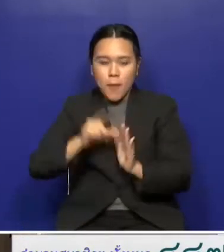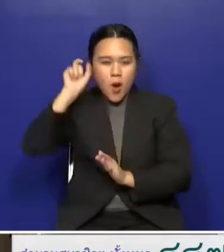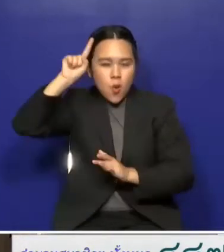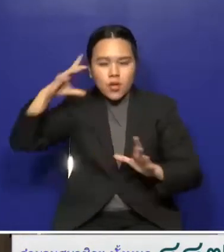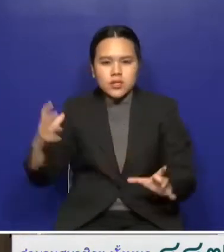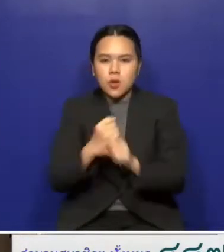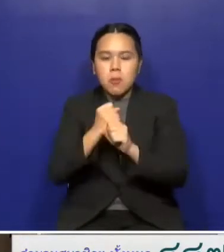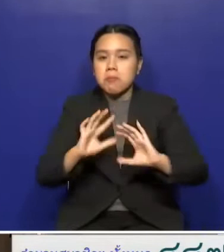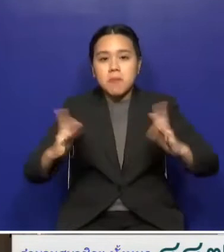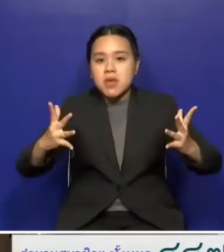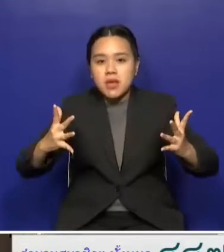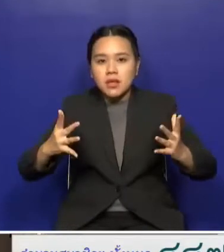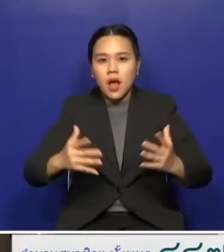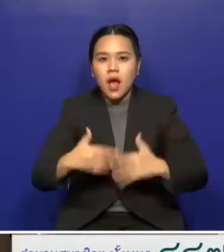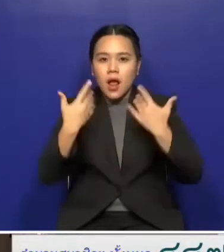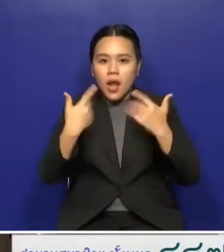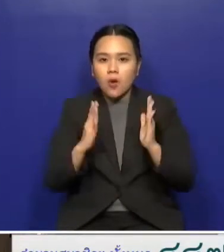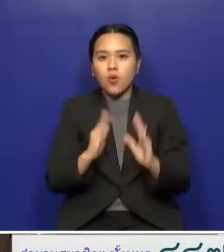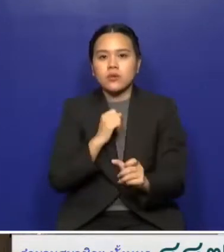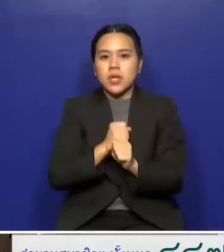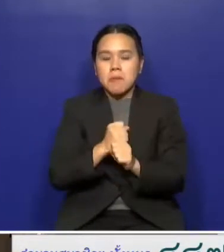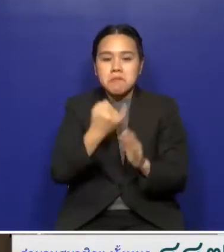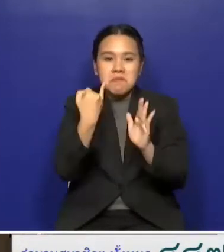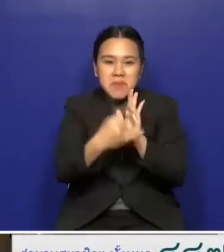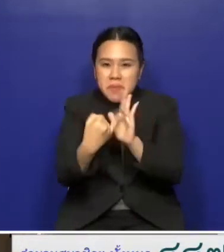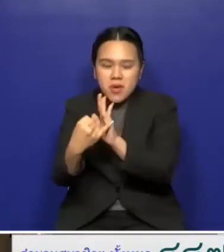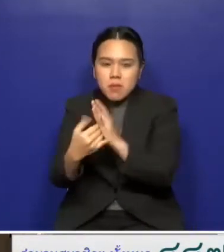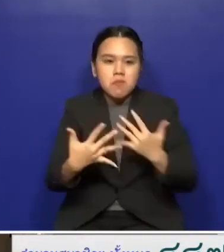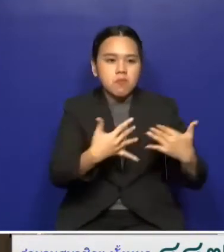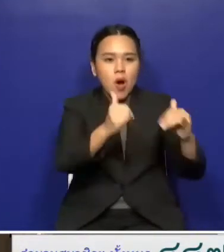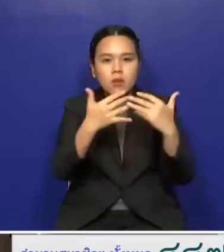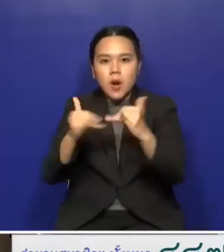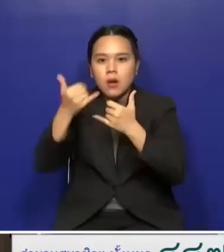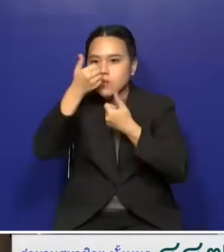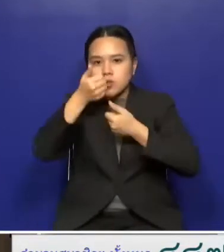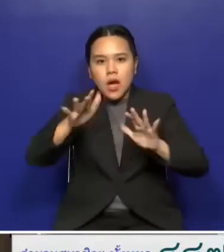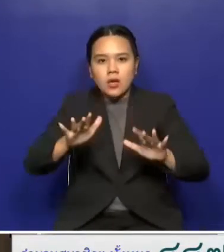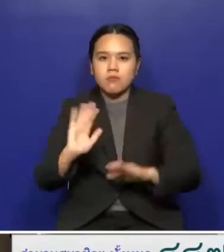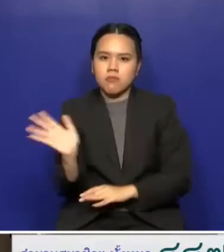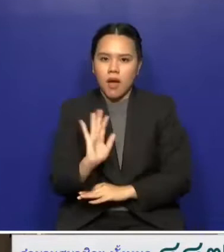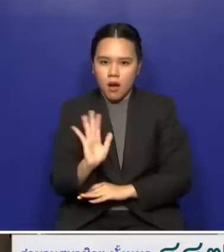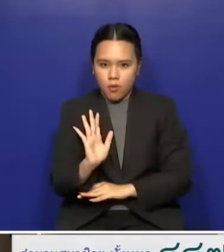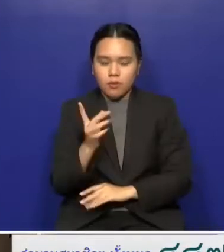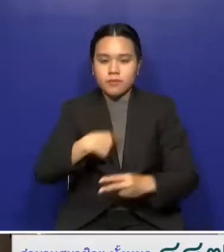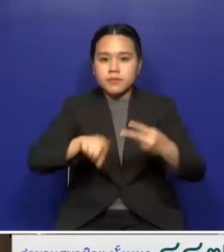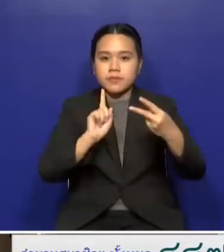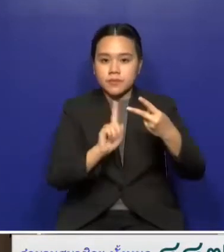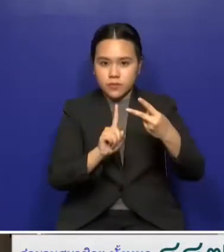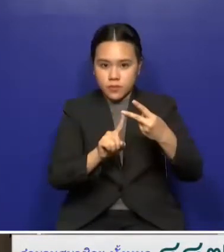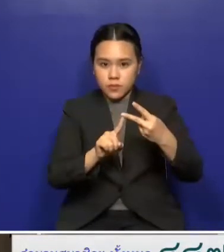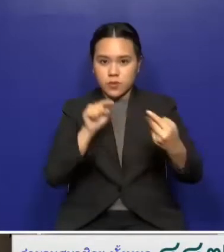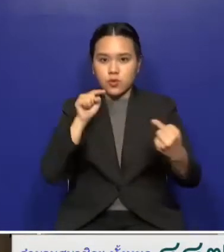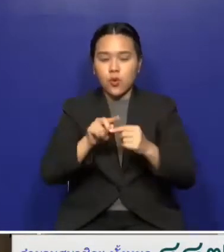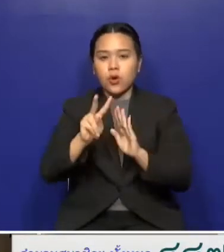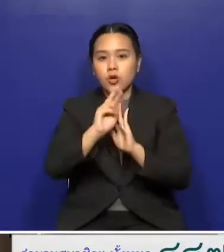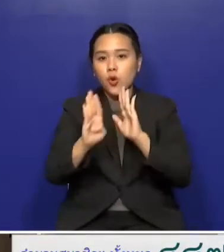ไม่มีแล้วปล่อยให้คนทำผิดลอยนวลไปได้ข้อที่2ก็คือเรื่องของการบริหารนโยบายแร